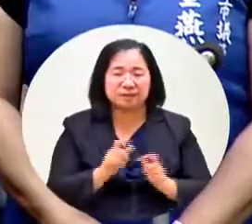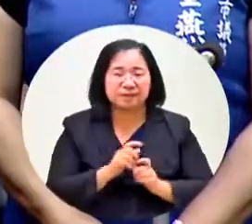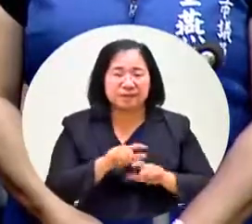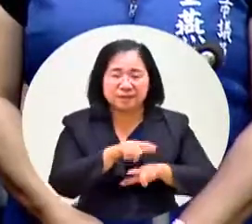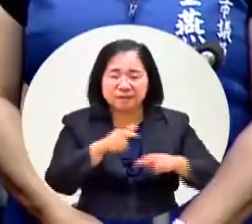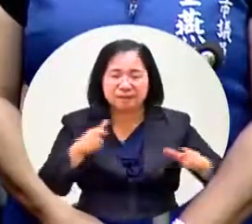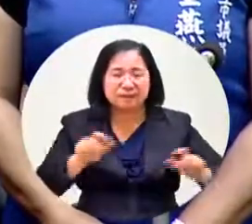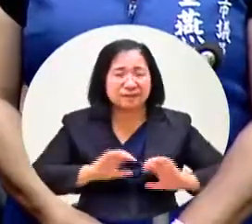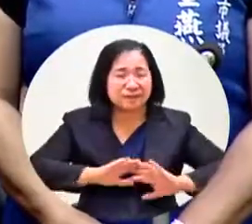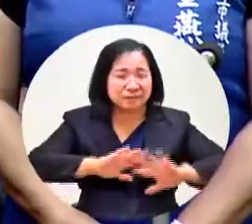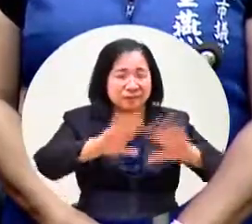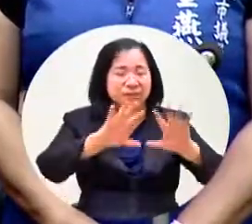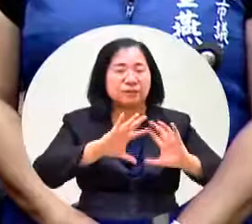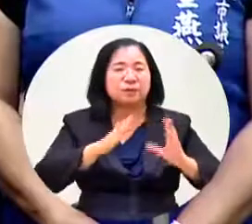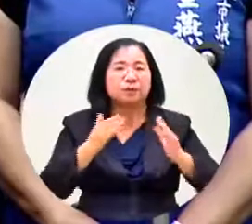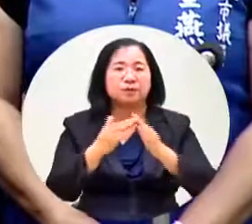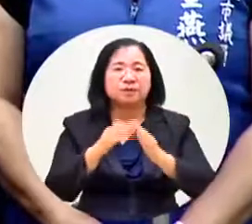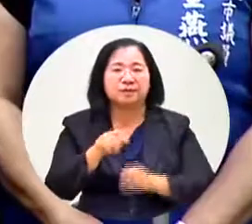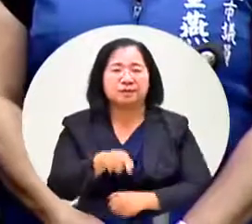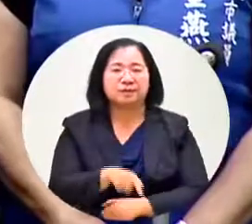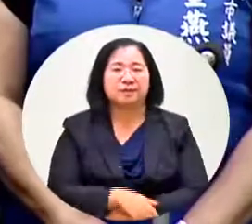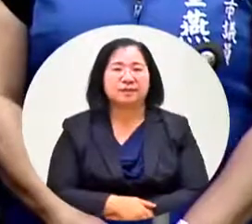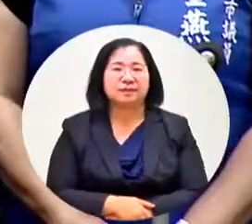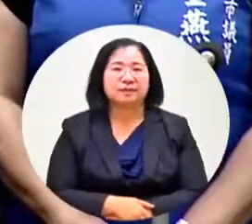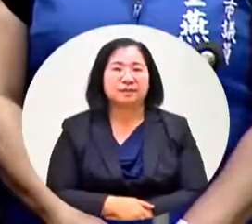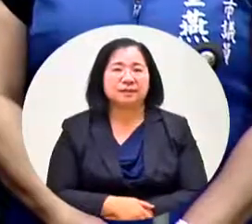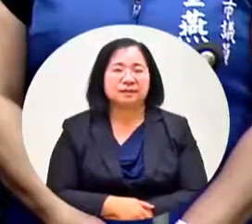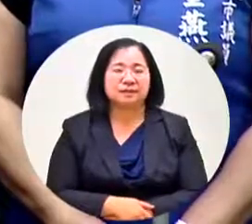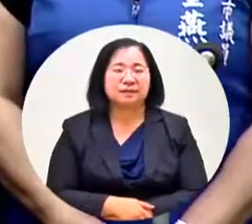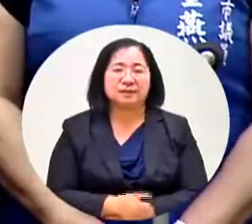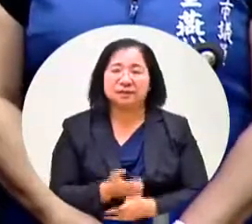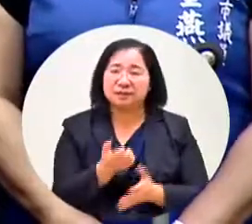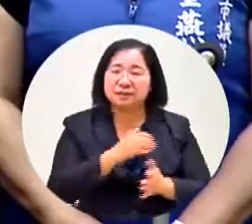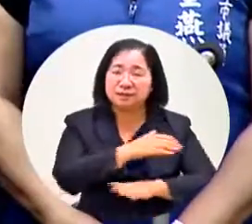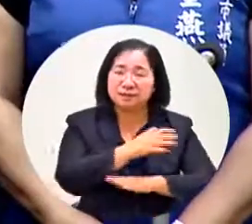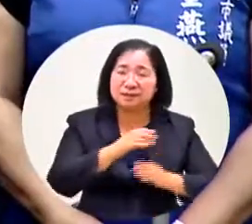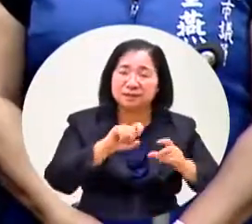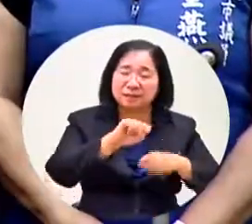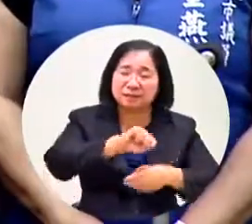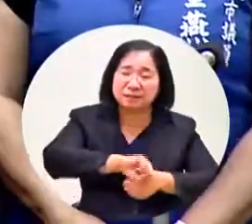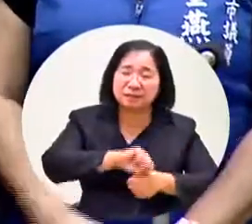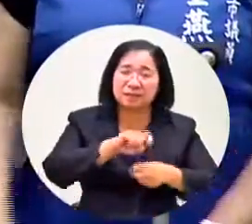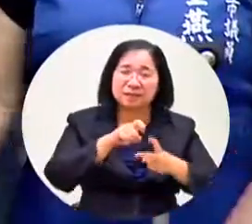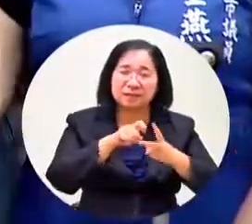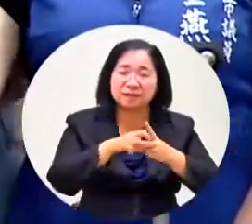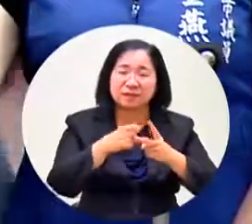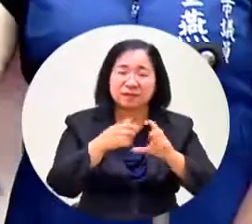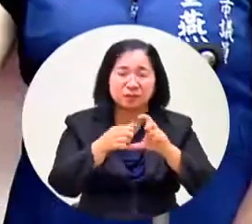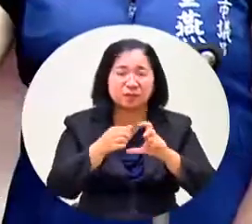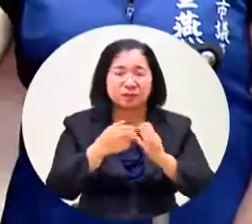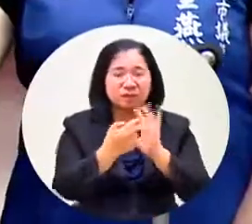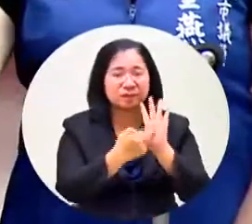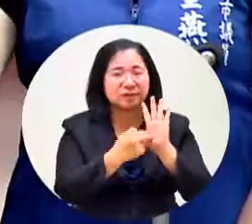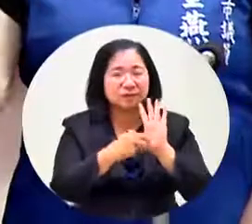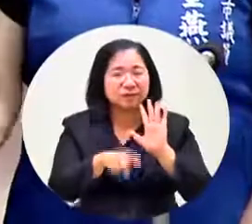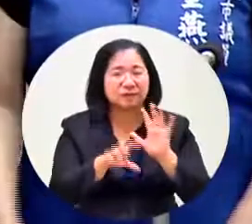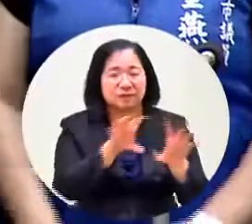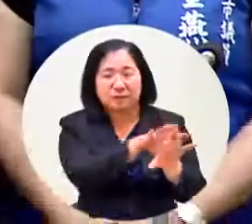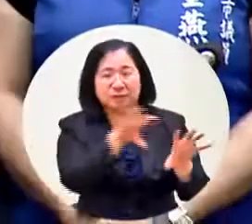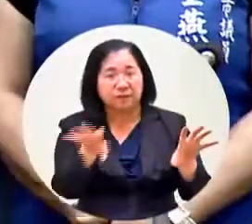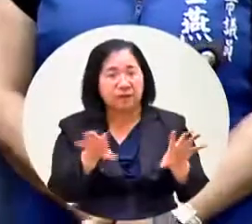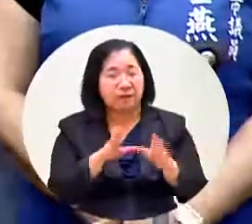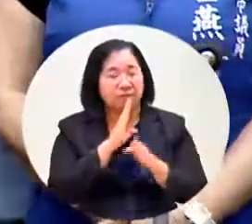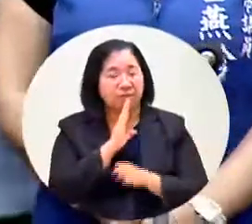我们台湾的经济向上发展，而且呢还连带的带动像之后的我们中国大陆也好，